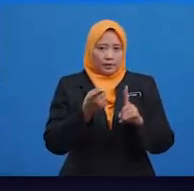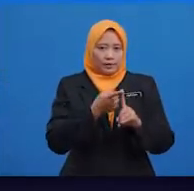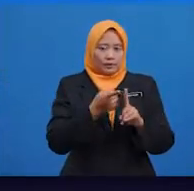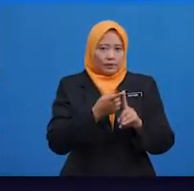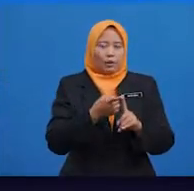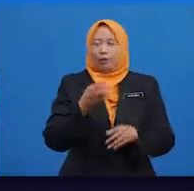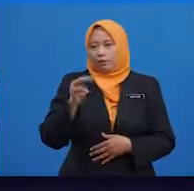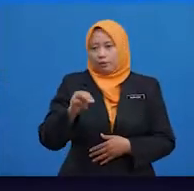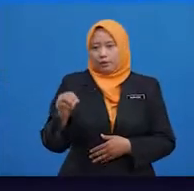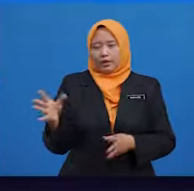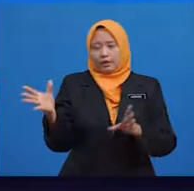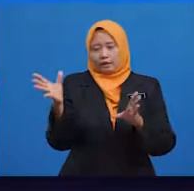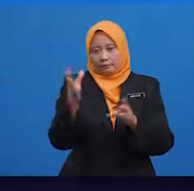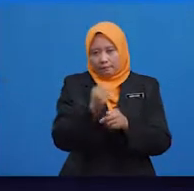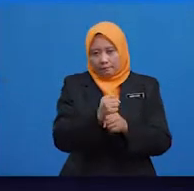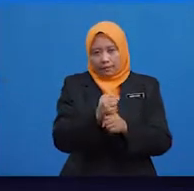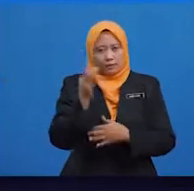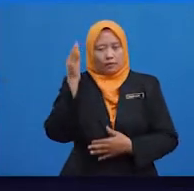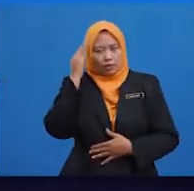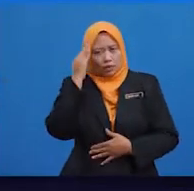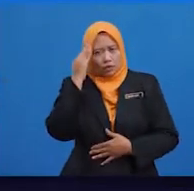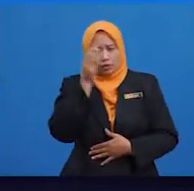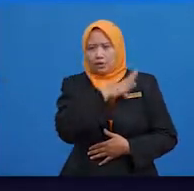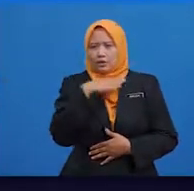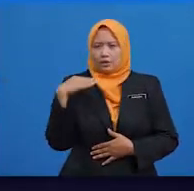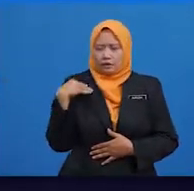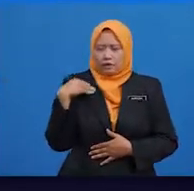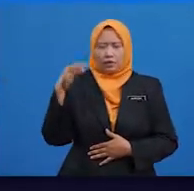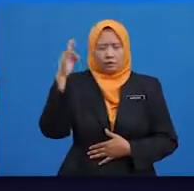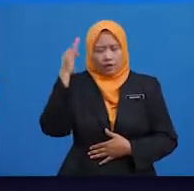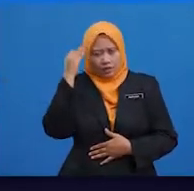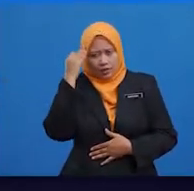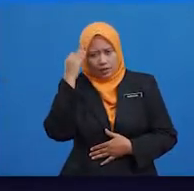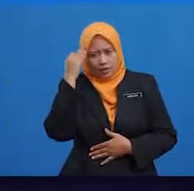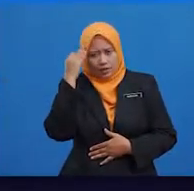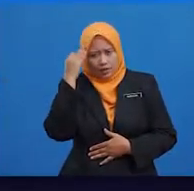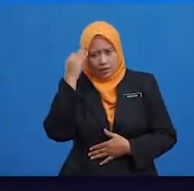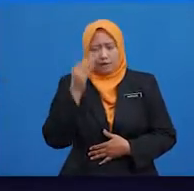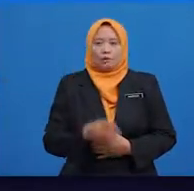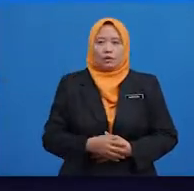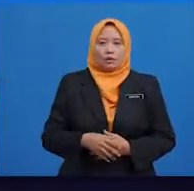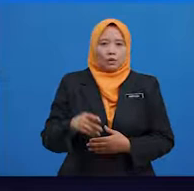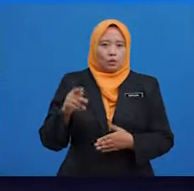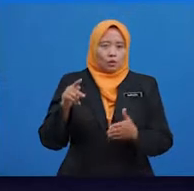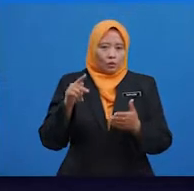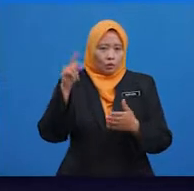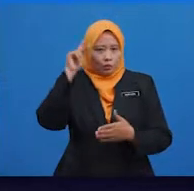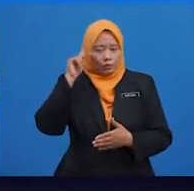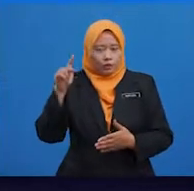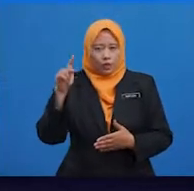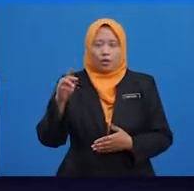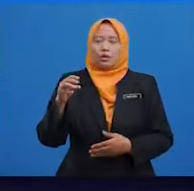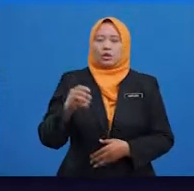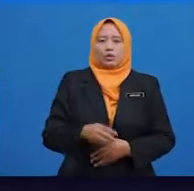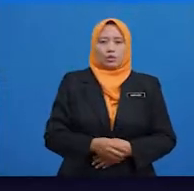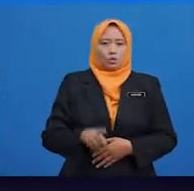pelajar-pelajar dapat mengetahui dan memahami komponen utama sistem kardiovaskular dan